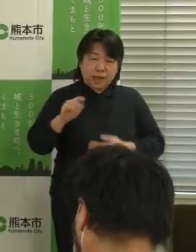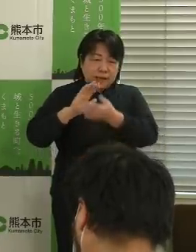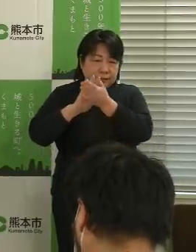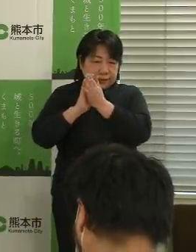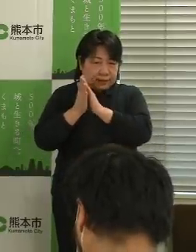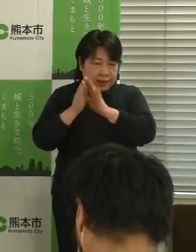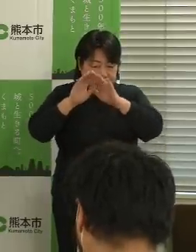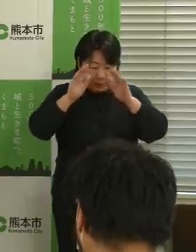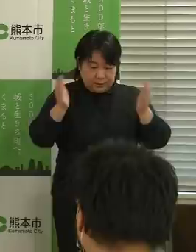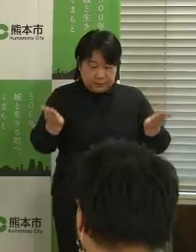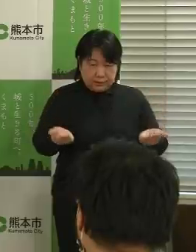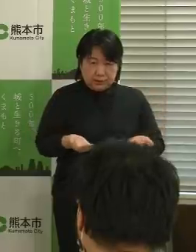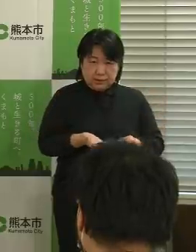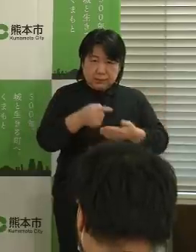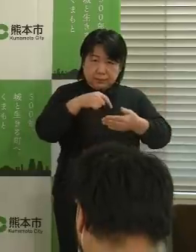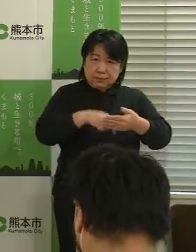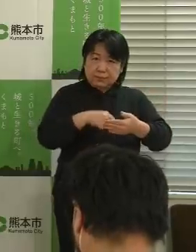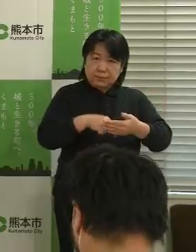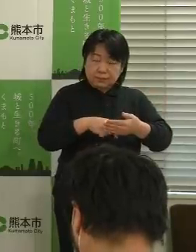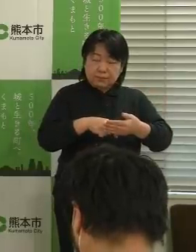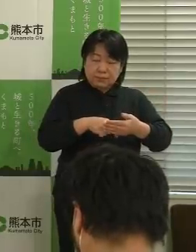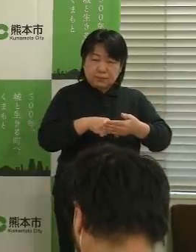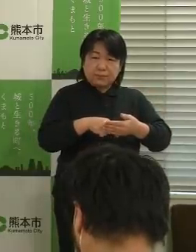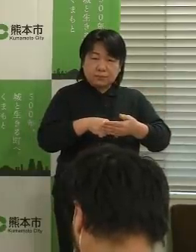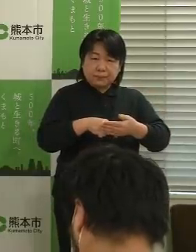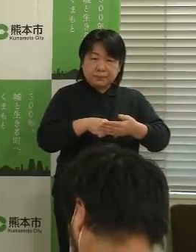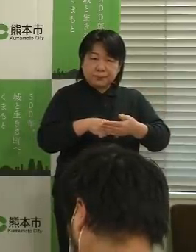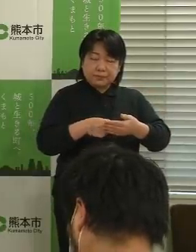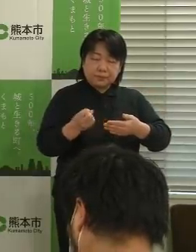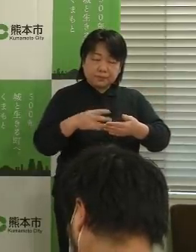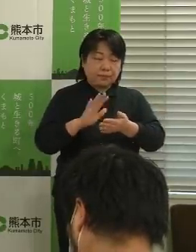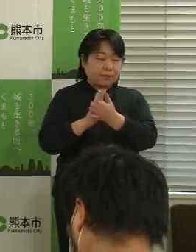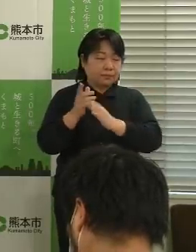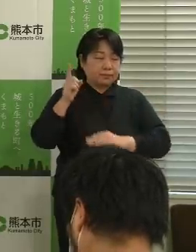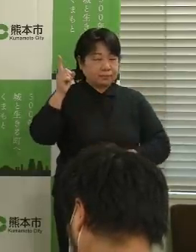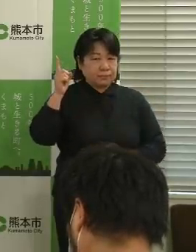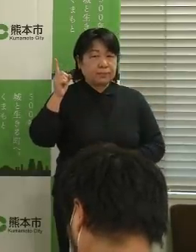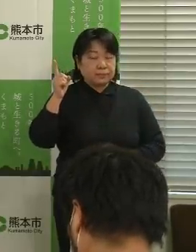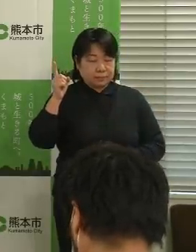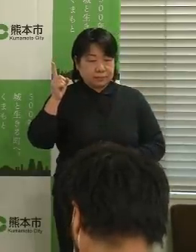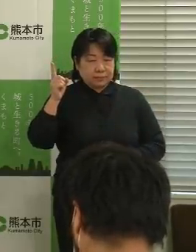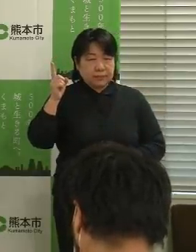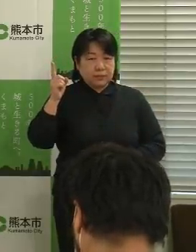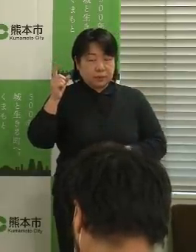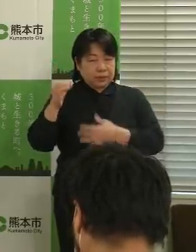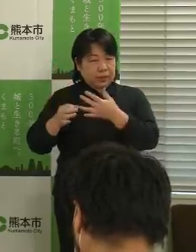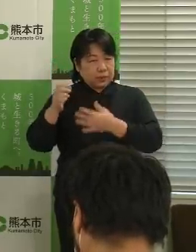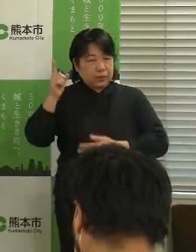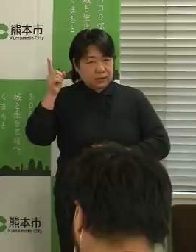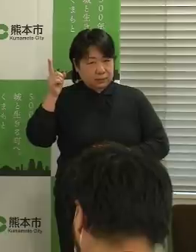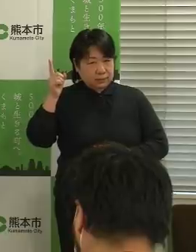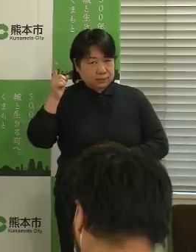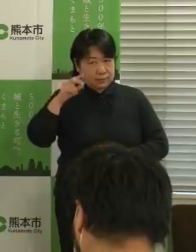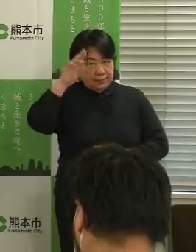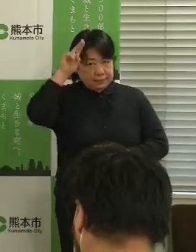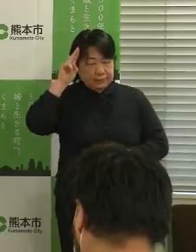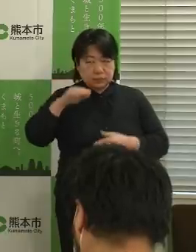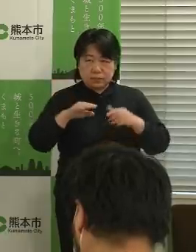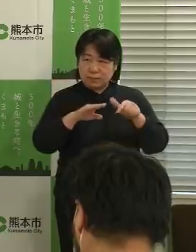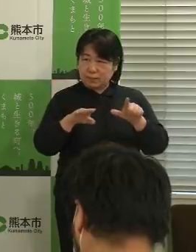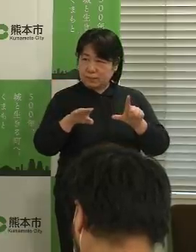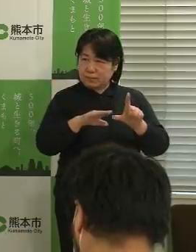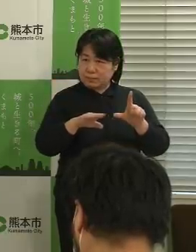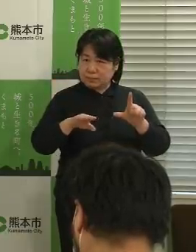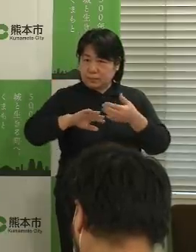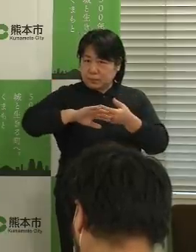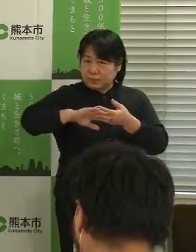全体の中でまた県の方で評価されるということで、このリスクレベルを、